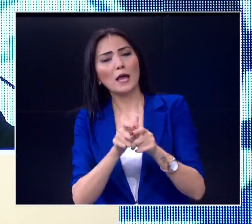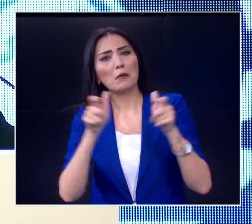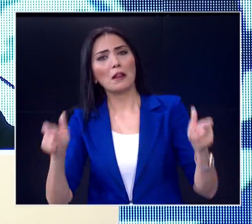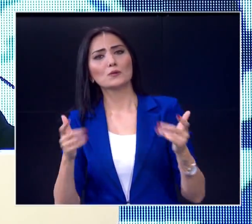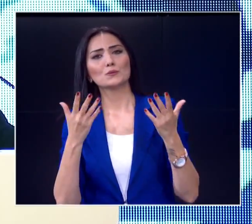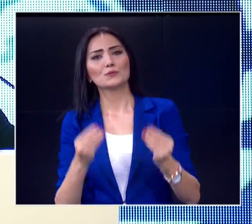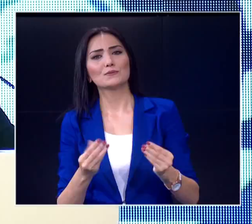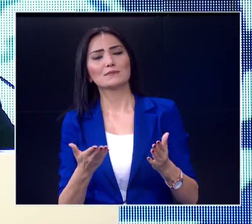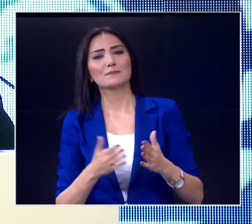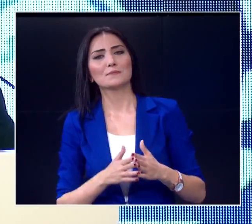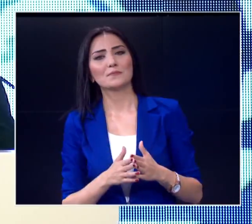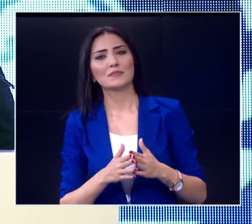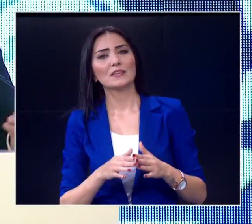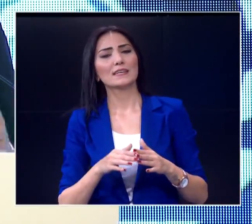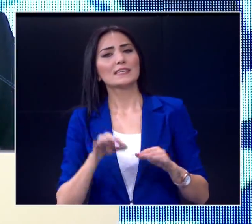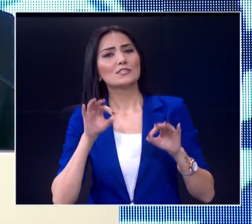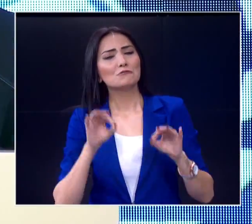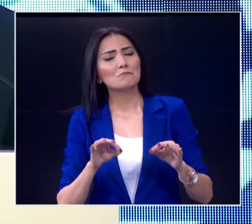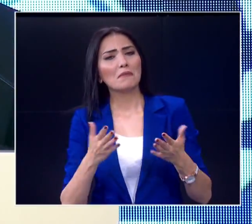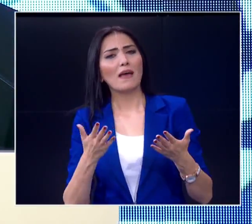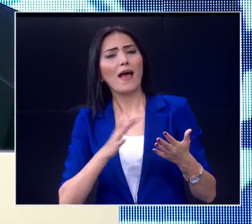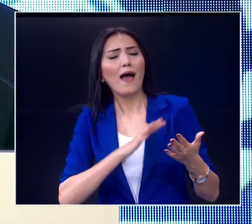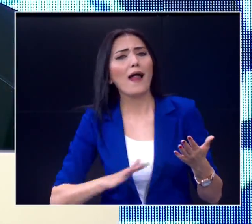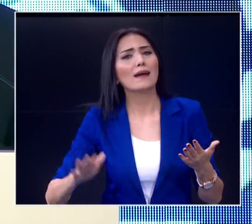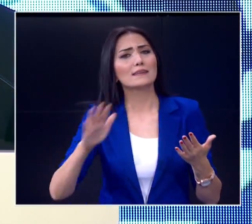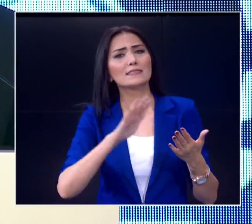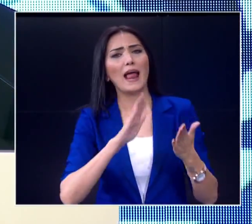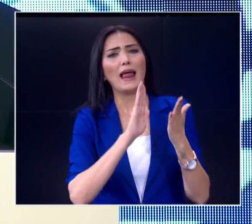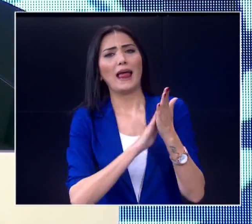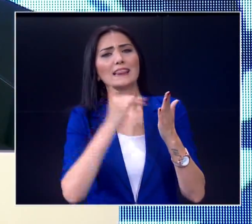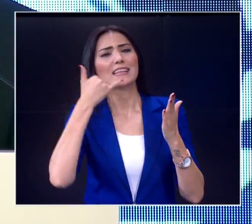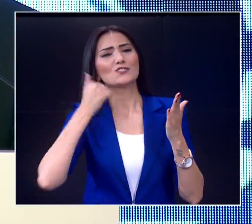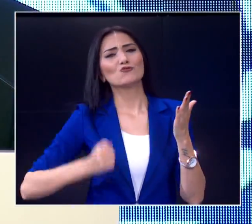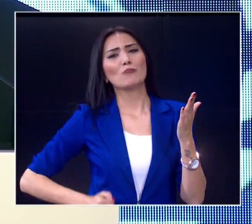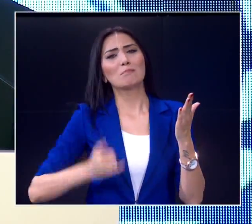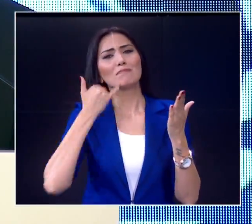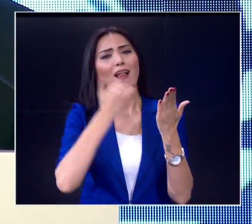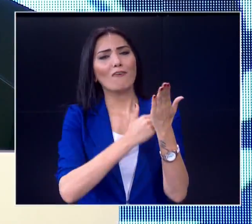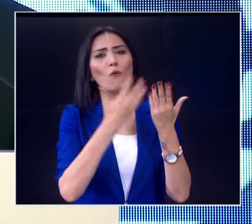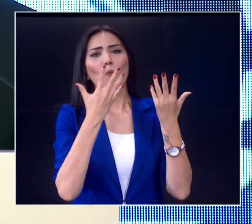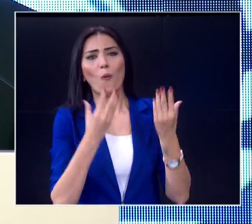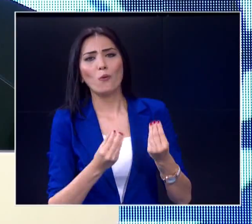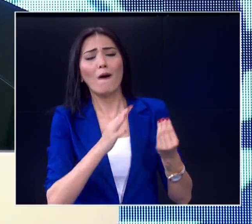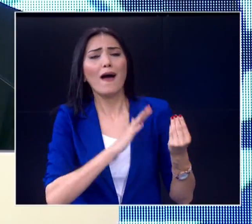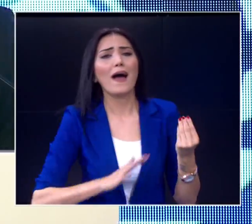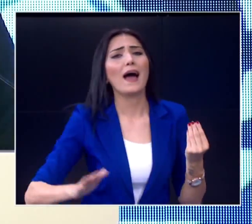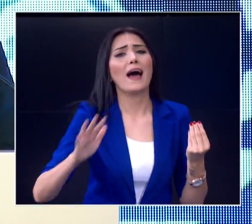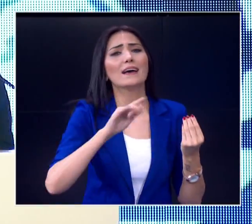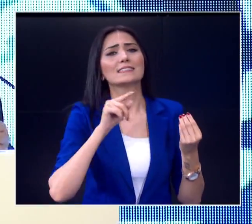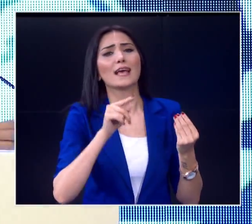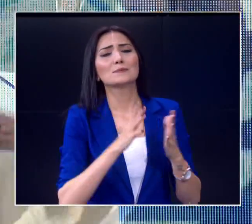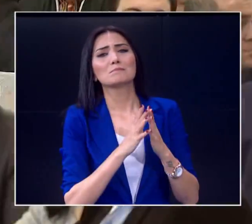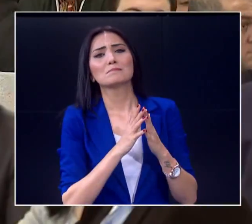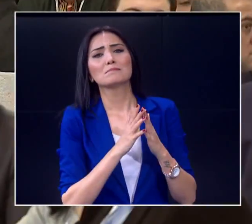gelişti. Şimdi adeta herkes, elinde cep telefonu olan herkes